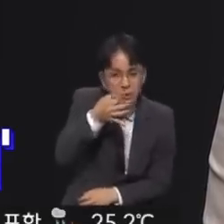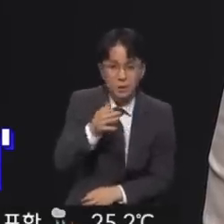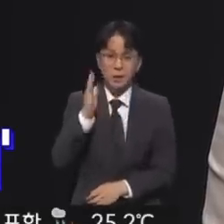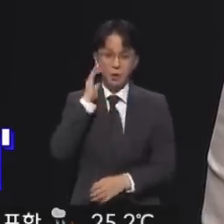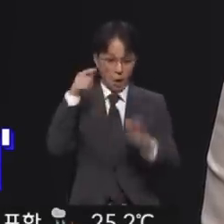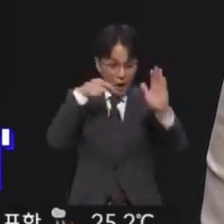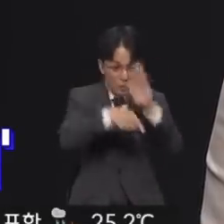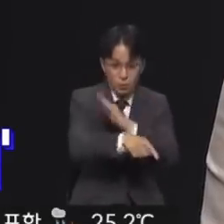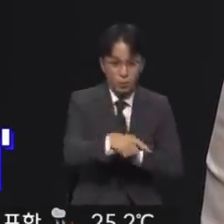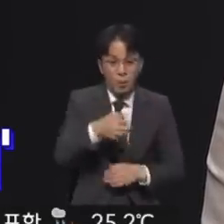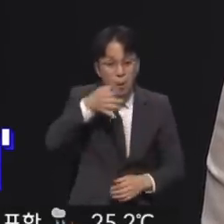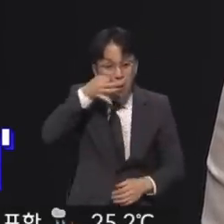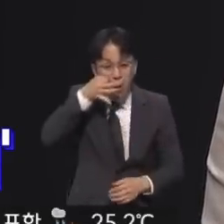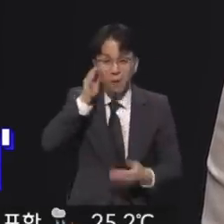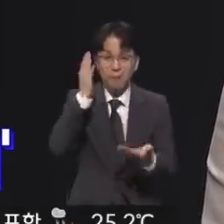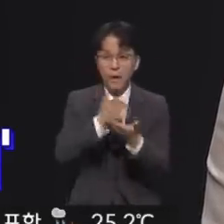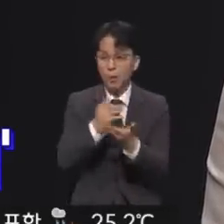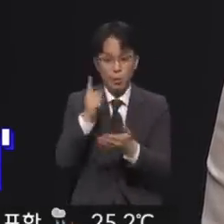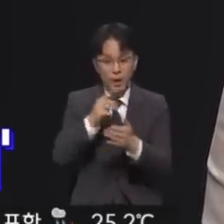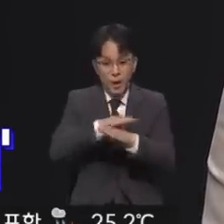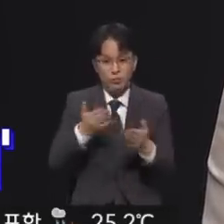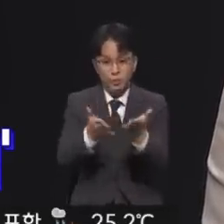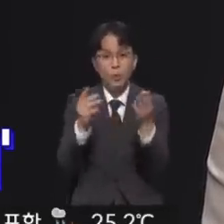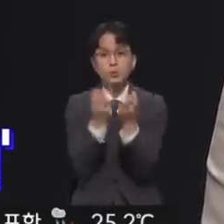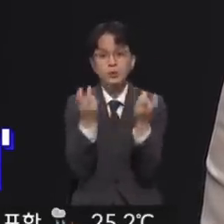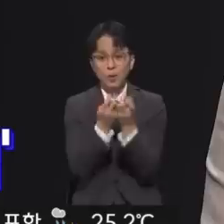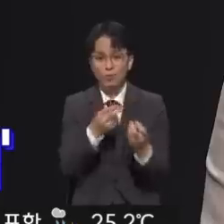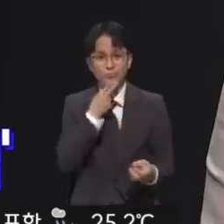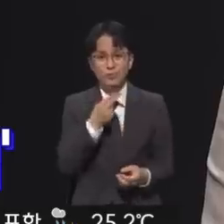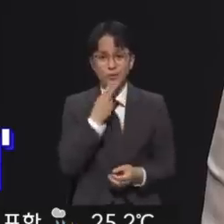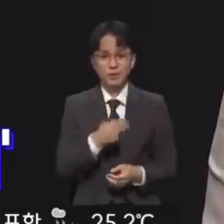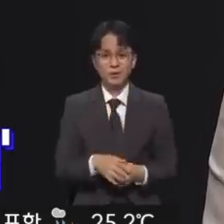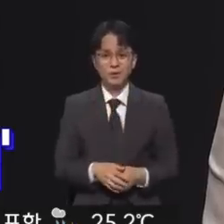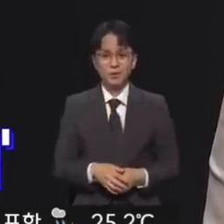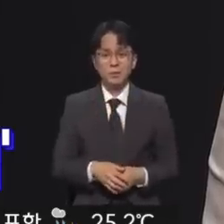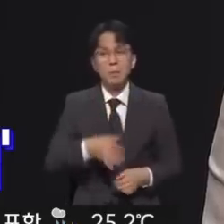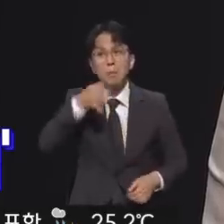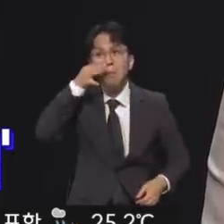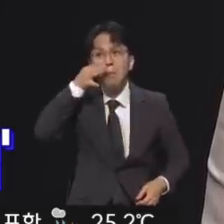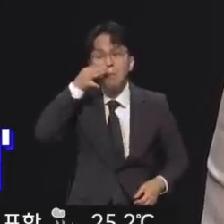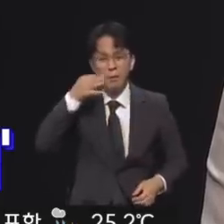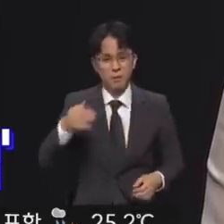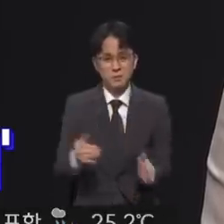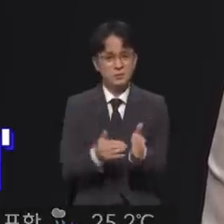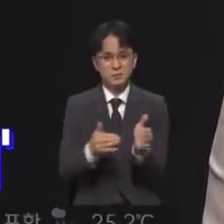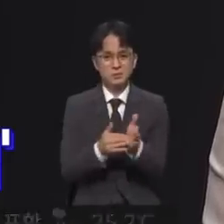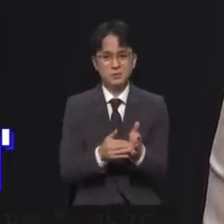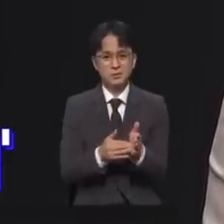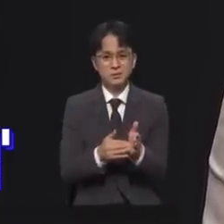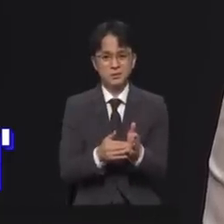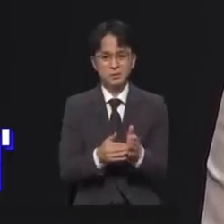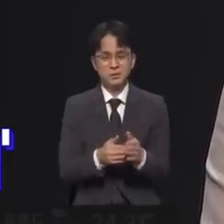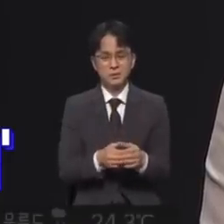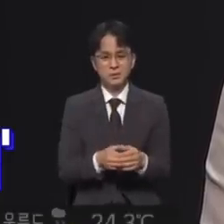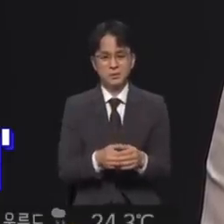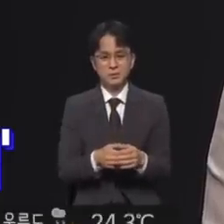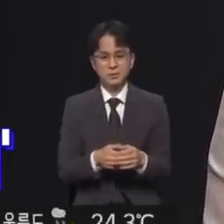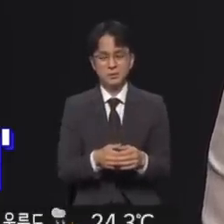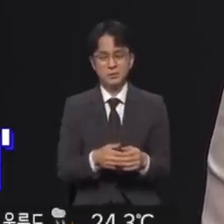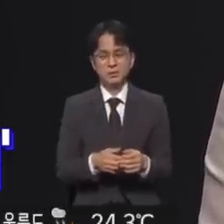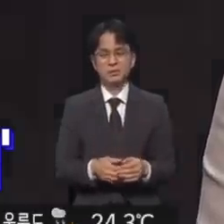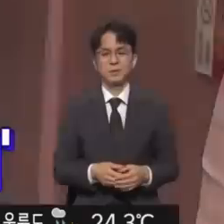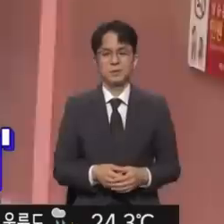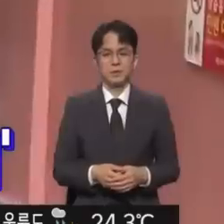들여다보는 것 외에는 아무것도 할 수 있는 게 없잖아요 일단 자리에 서니 나가셔서 부분이 그것을 3 않은 건 최악의 경우 구요 그래서 바로